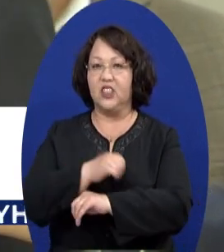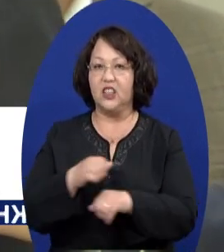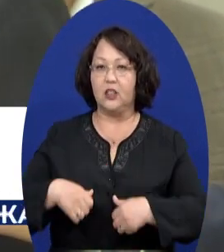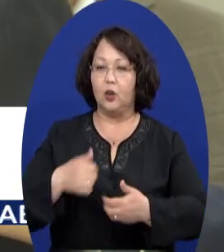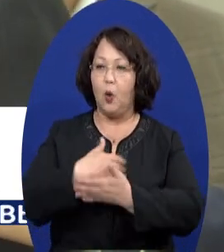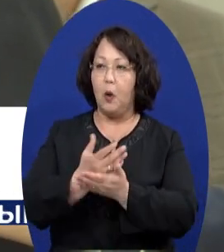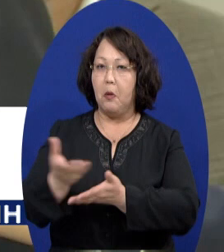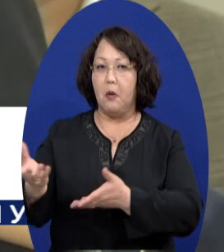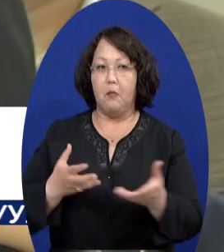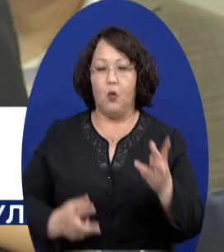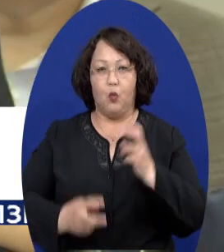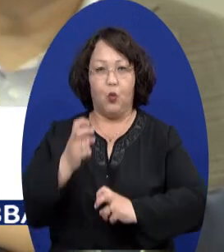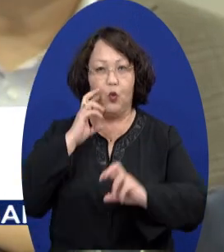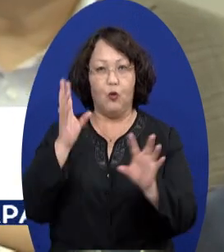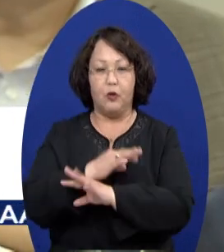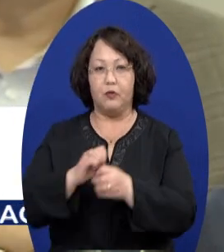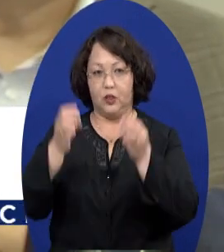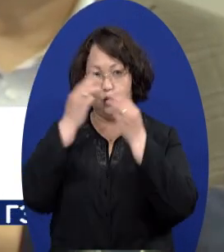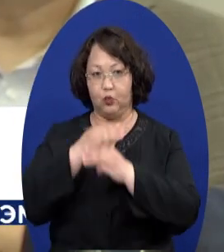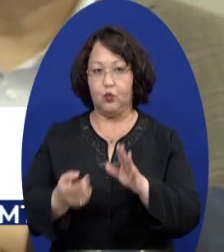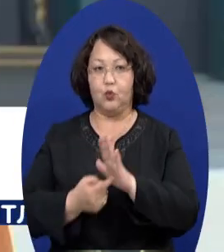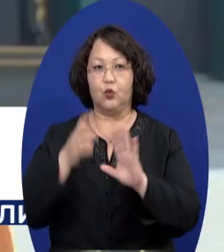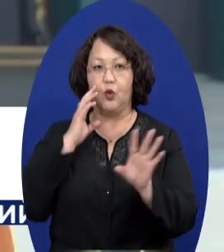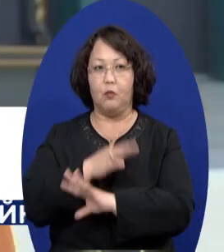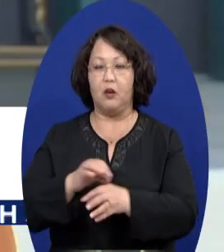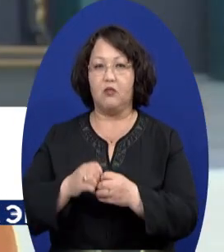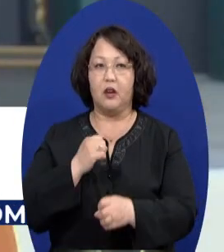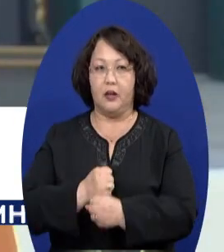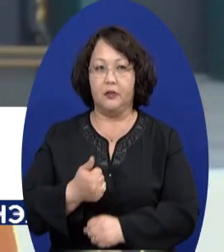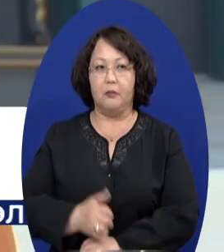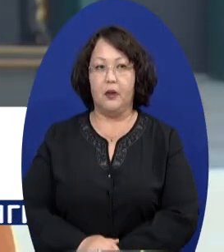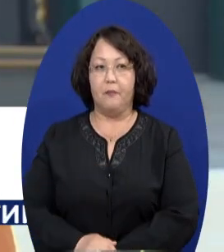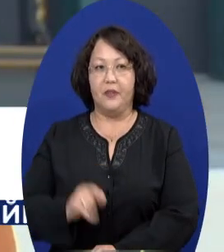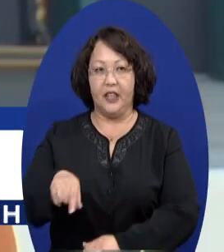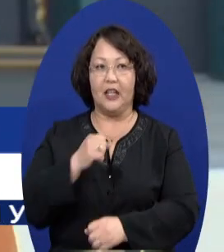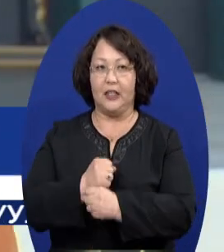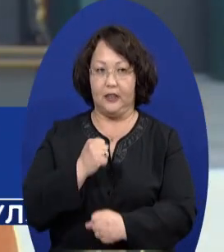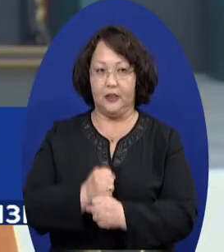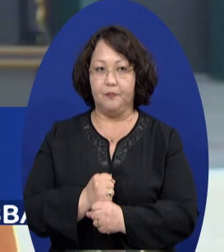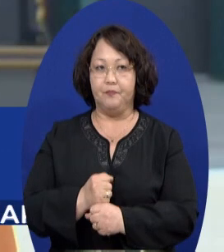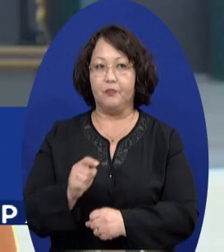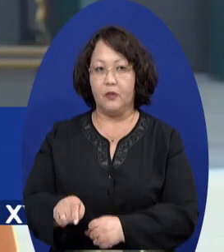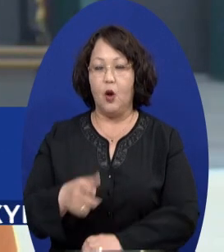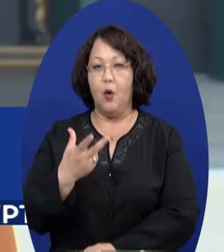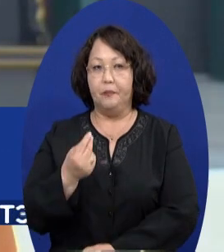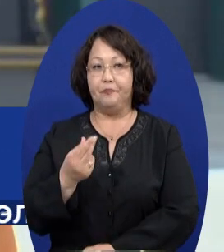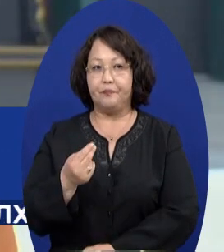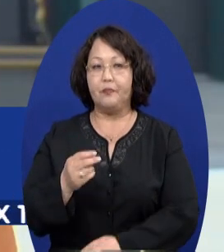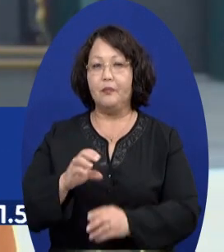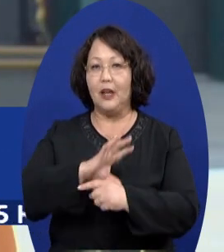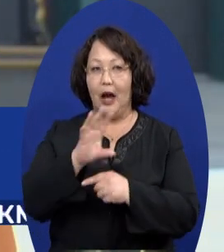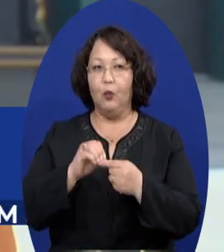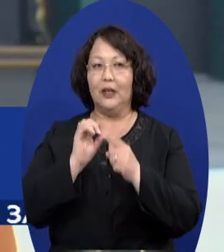бүтэн үйлдвэрлэлийн процессыг шинжлэх ухааны үндэслэлтэй одоо зохион байгуулж өглөө. Энэ ажлыг бол бид ямар ч байсан жинхэнэ одоо агуулгаар